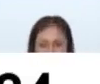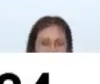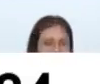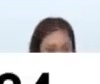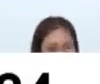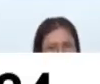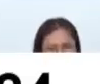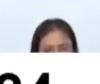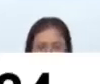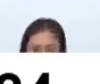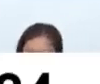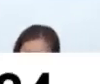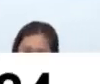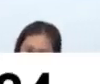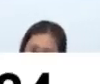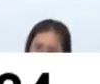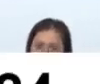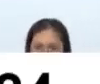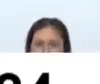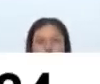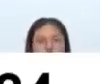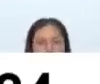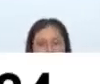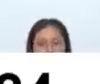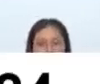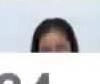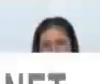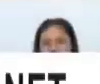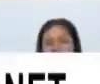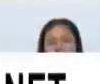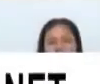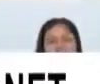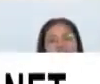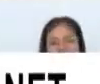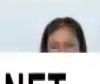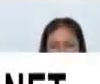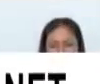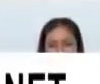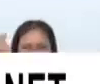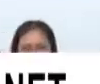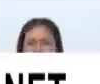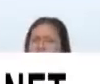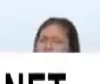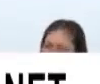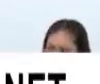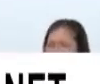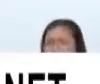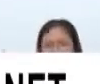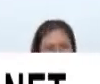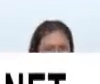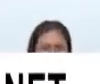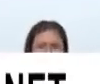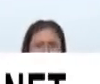dijawab Prabowo dengan jangan hanya sekedar omongan atau istilah Prabowo, omon-omon. Dan Presiden menjadi